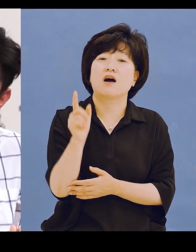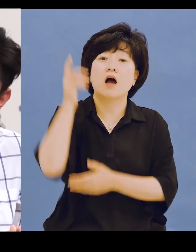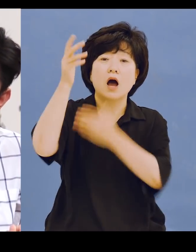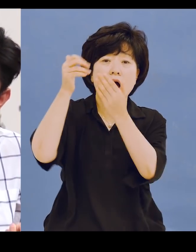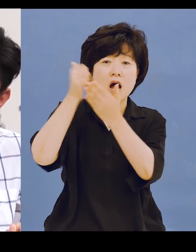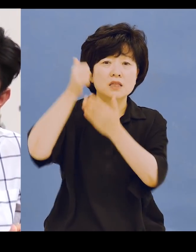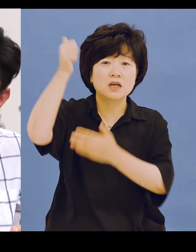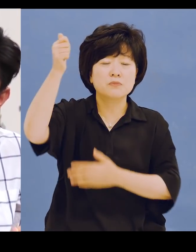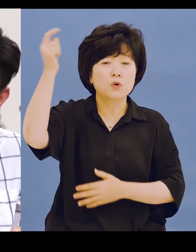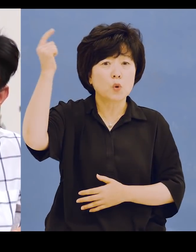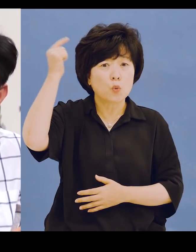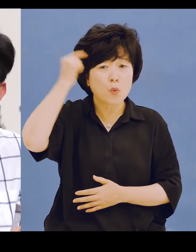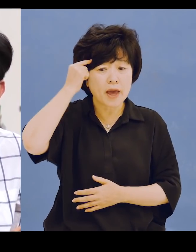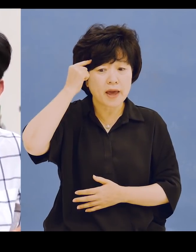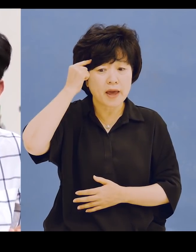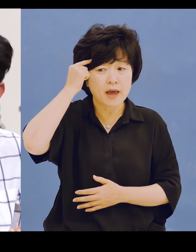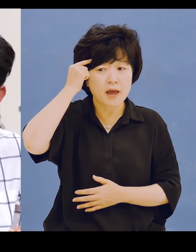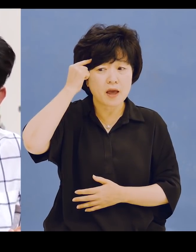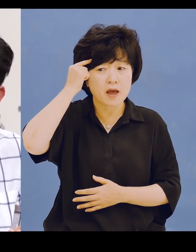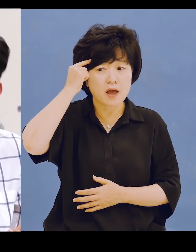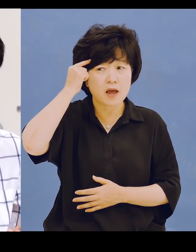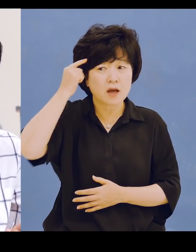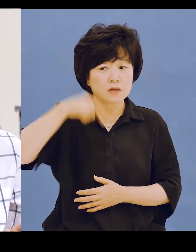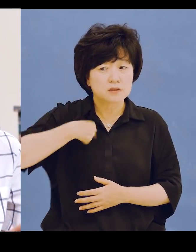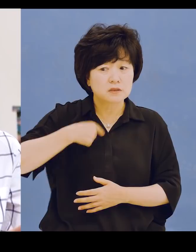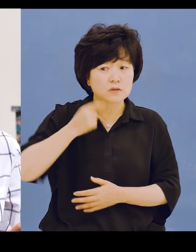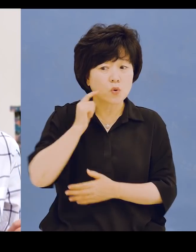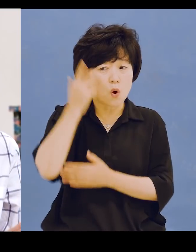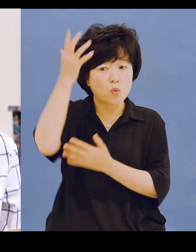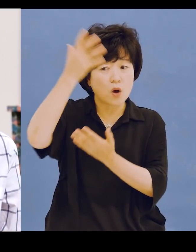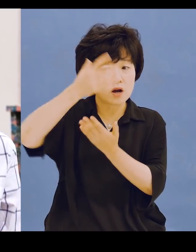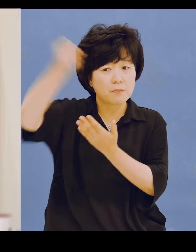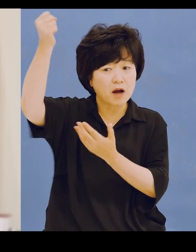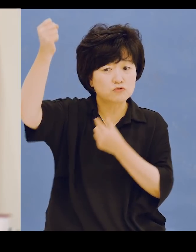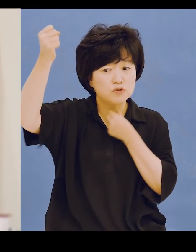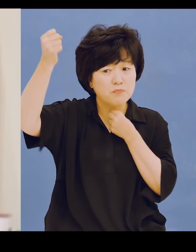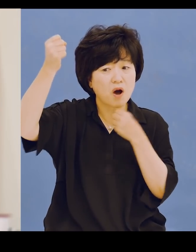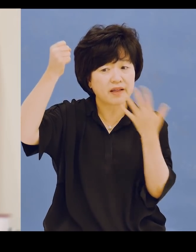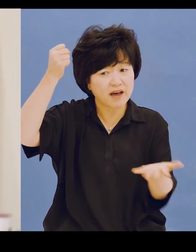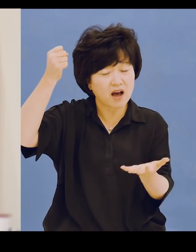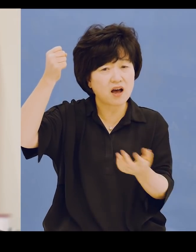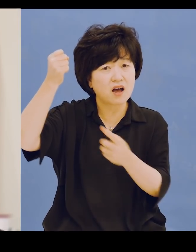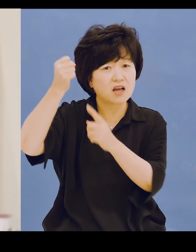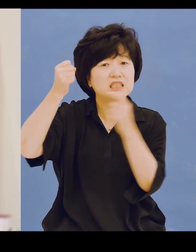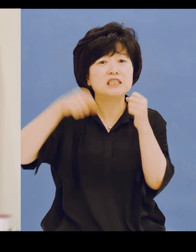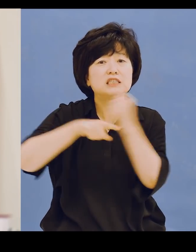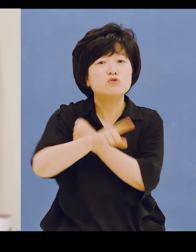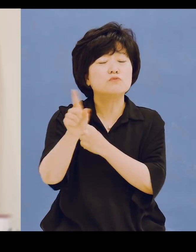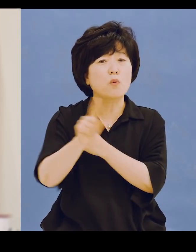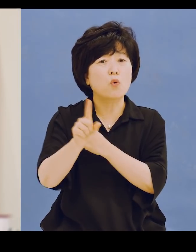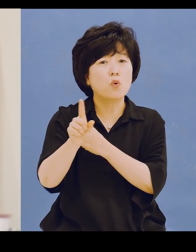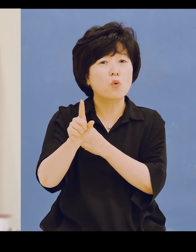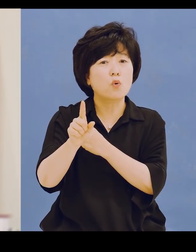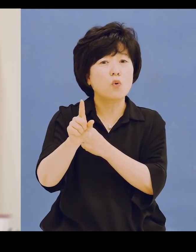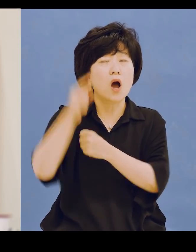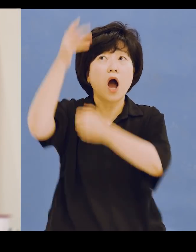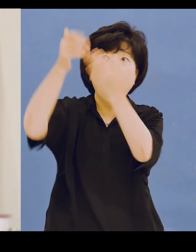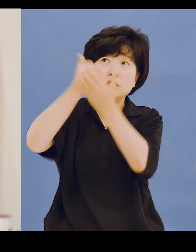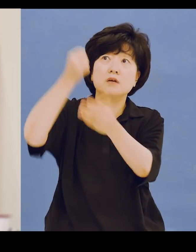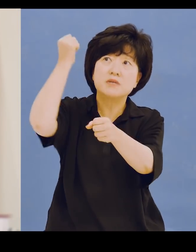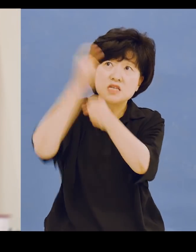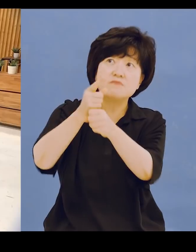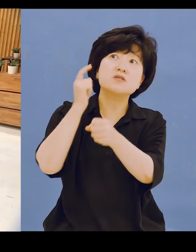왜 스스로를 영광을 받으시려 하는가? 이유가 뭔가? 네. 이미